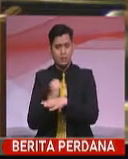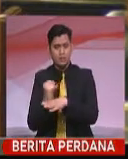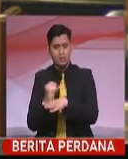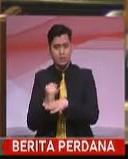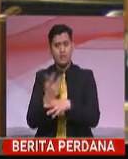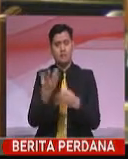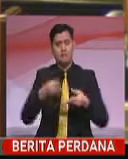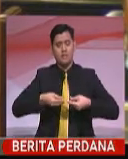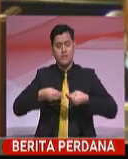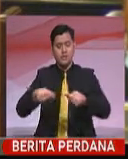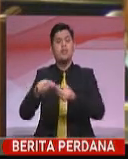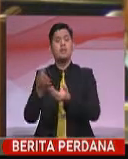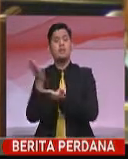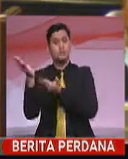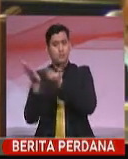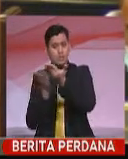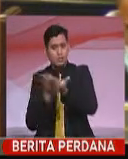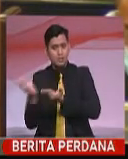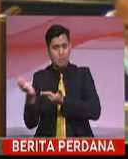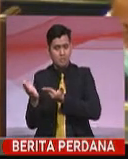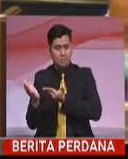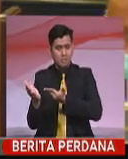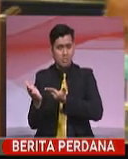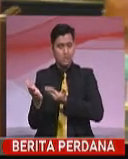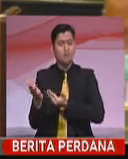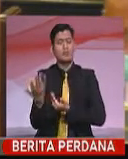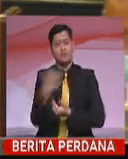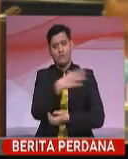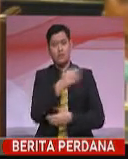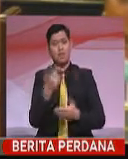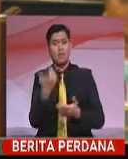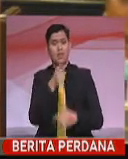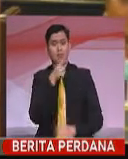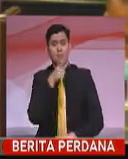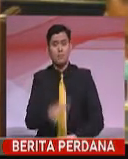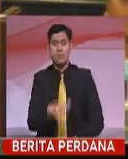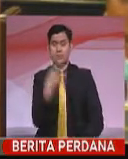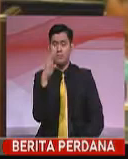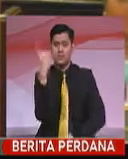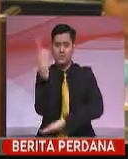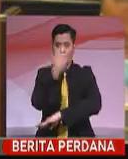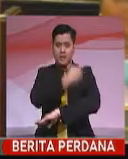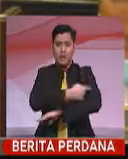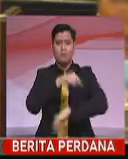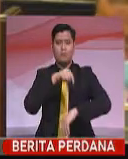ke hospital sebanyak RM50 sehari selama 14 hari tempoh kuarantin.